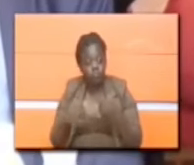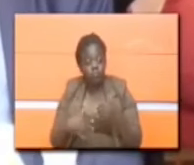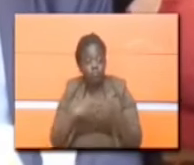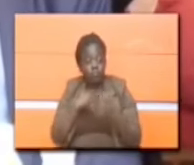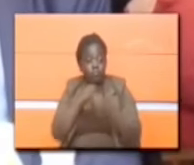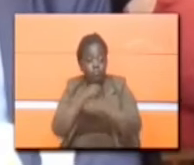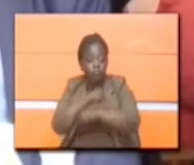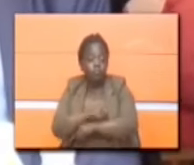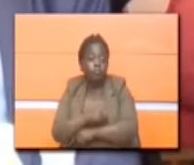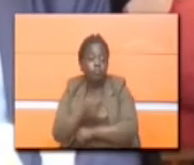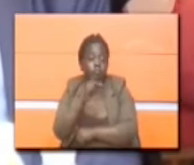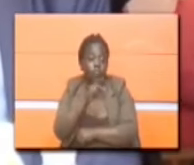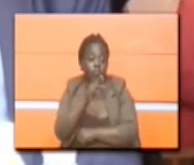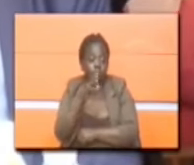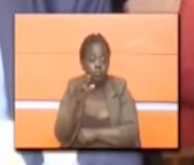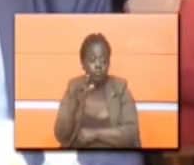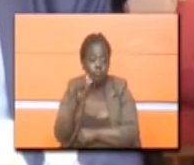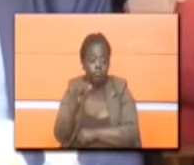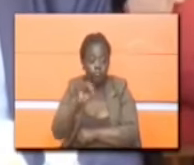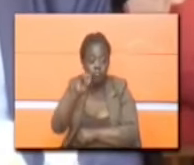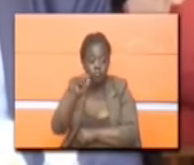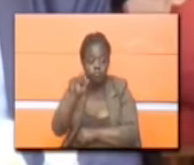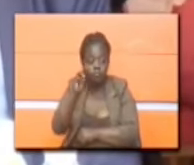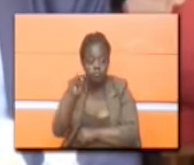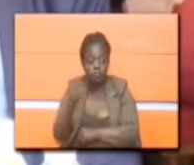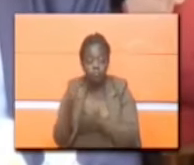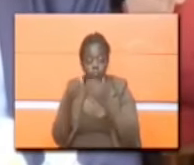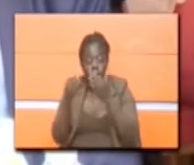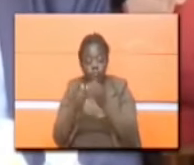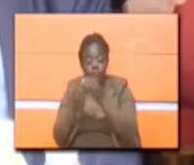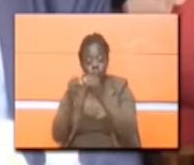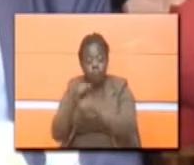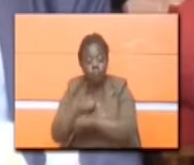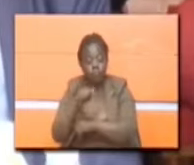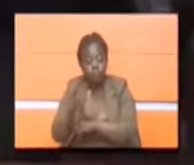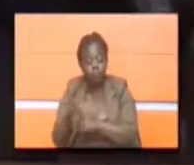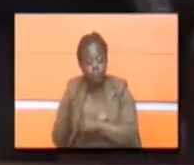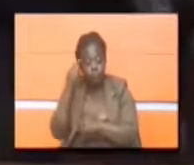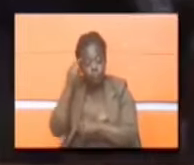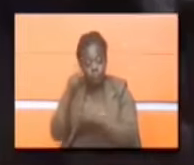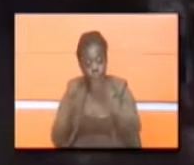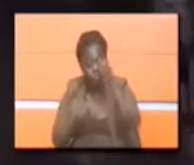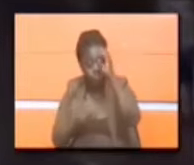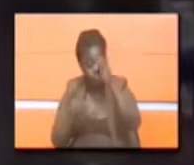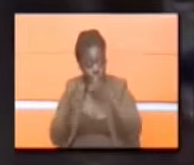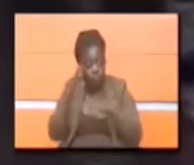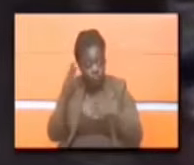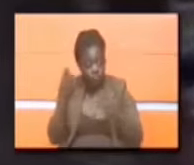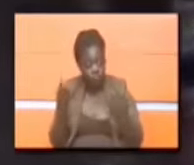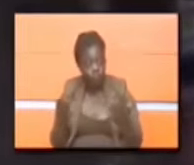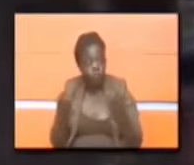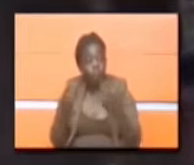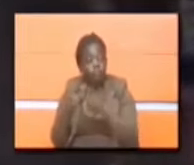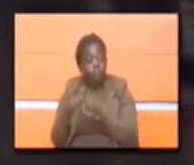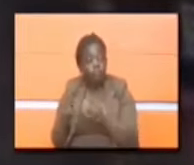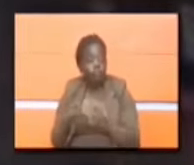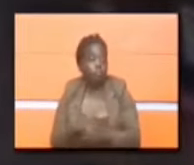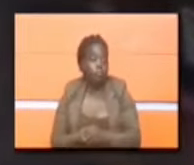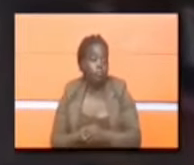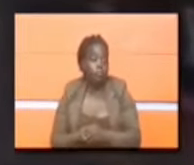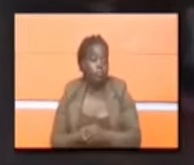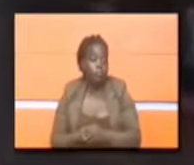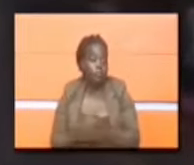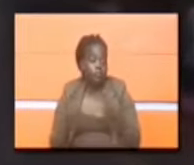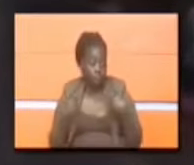ga KCCA Juma James asiimye akulira essomero lino olw'obuyiiya. This is a milestone and